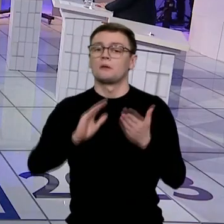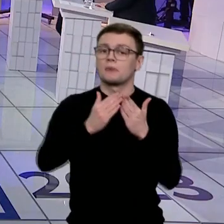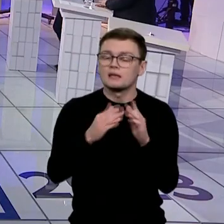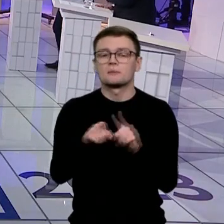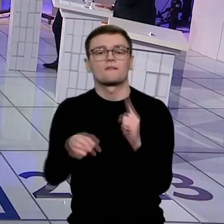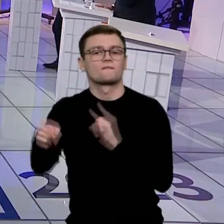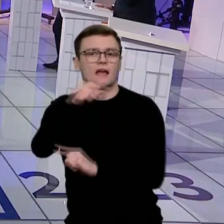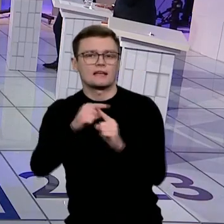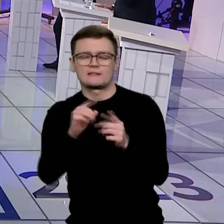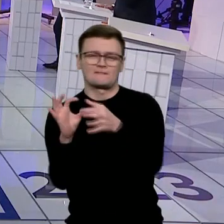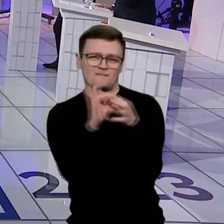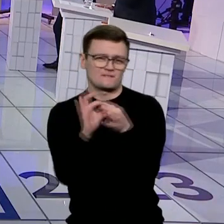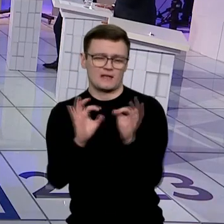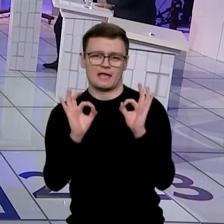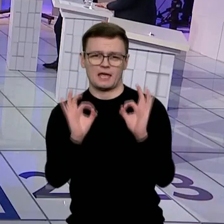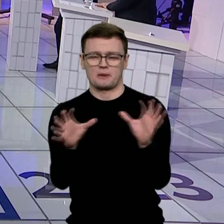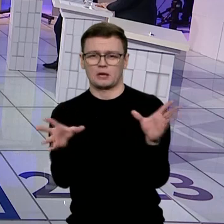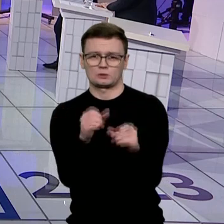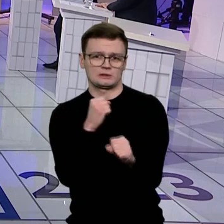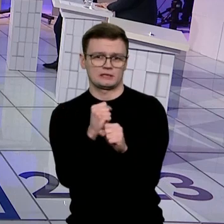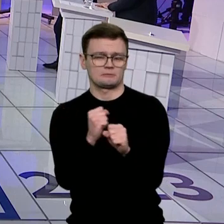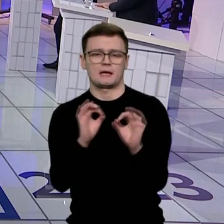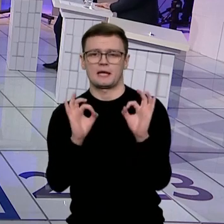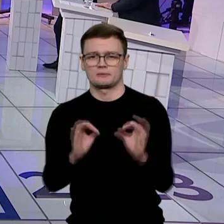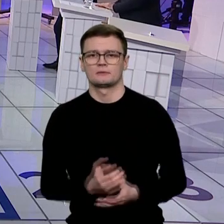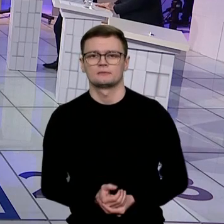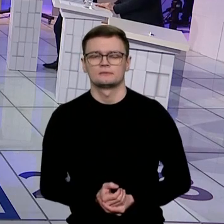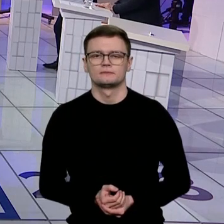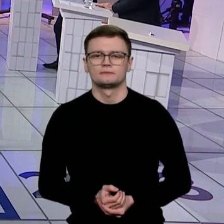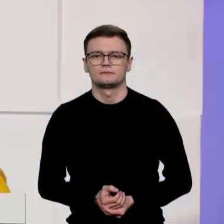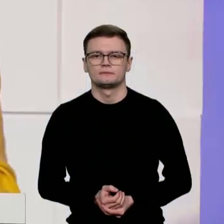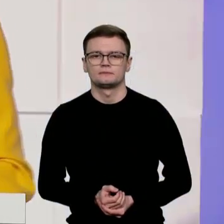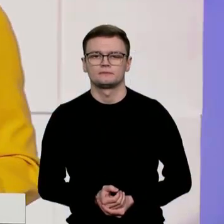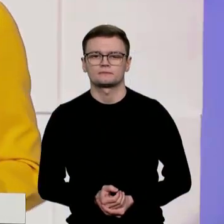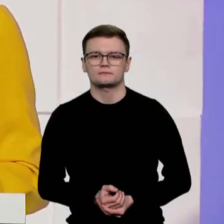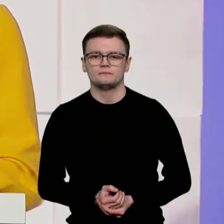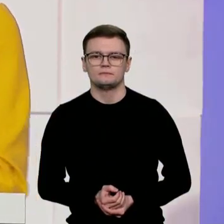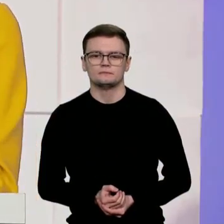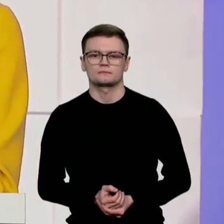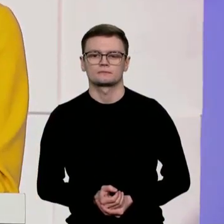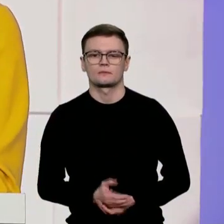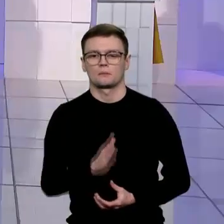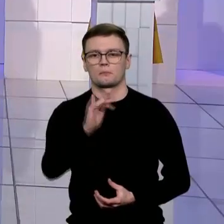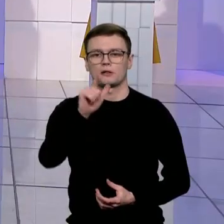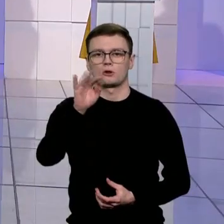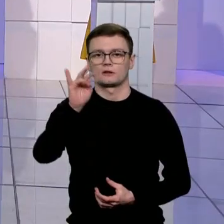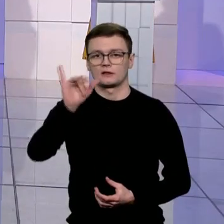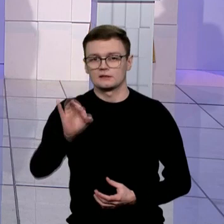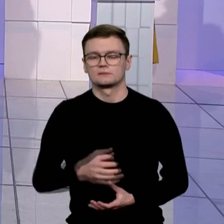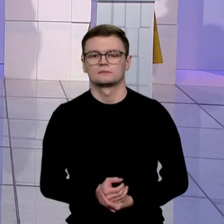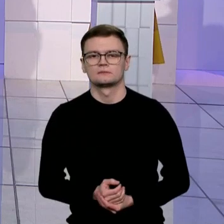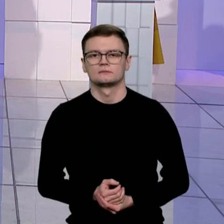labai glaudžiai, nes kitaip tiesiog tu nepasieksi rezultato. Dėkui, ponia Visockai, ponia Bila, tai ar jūs matytumėt